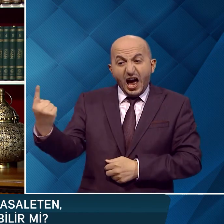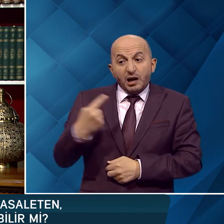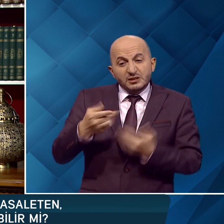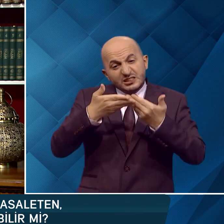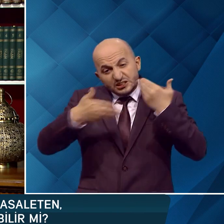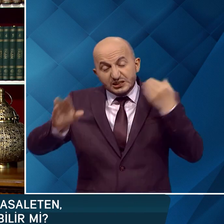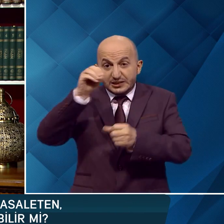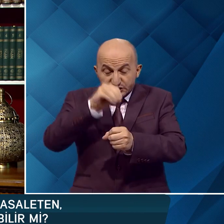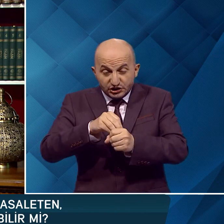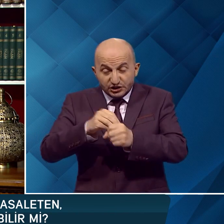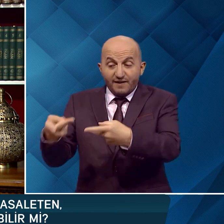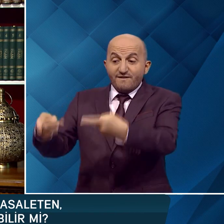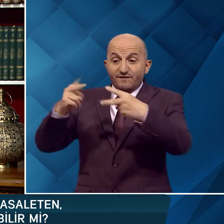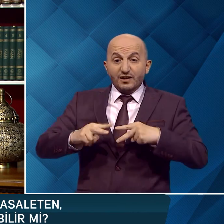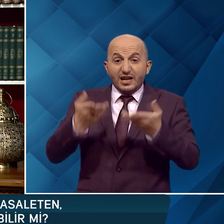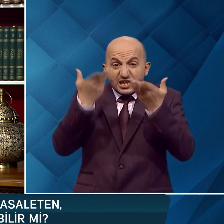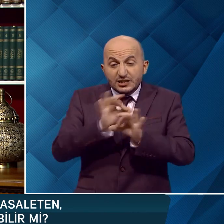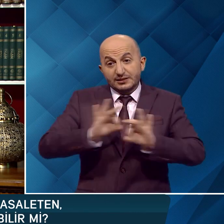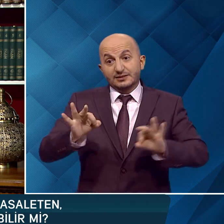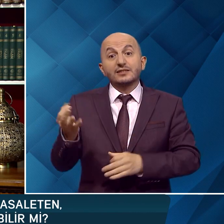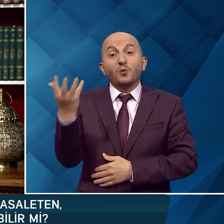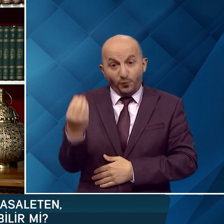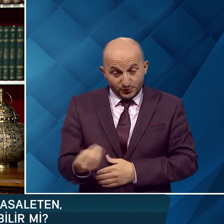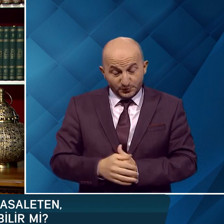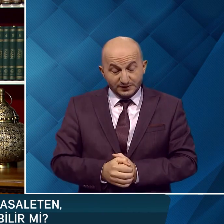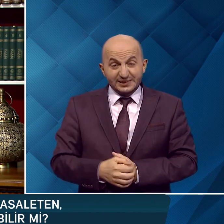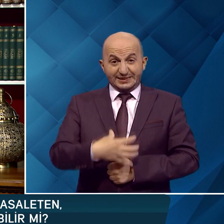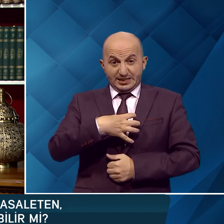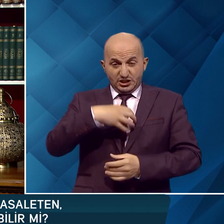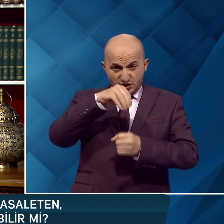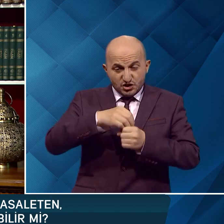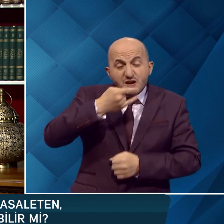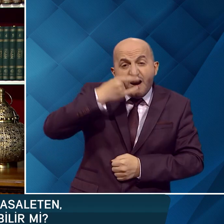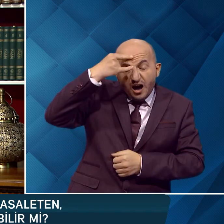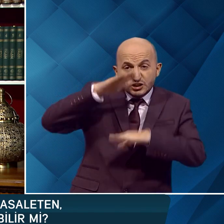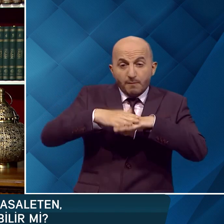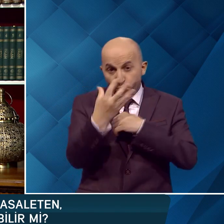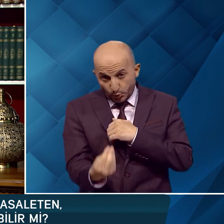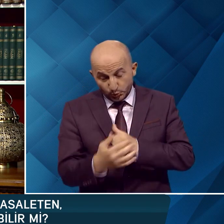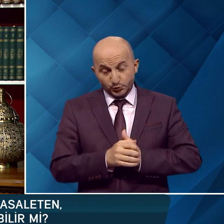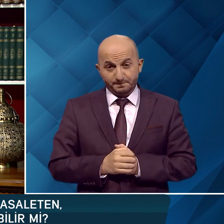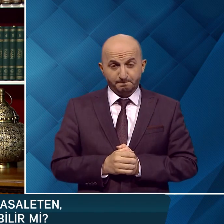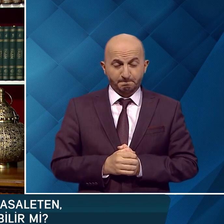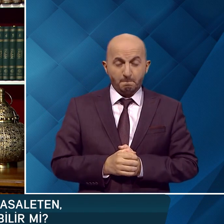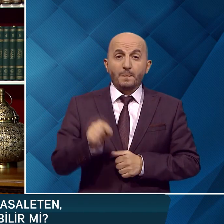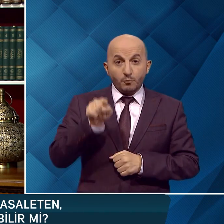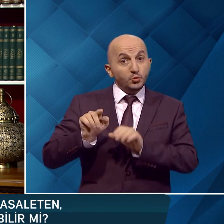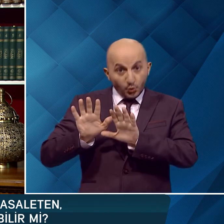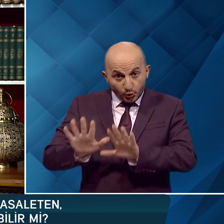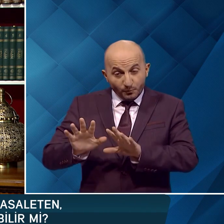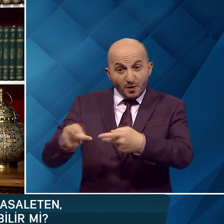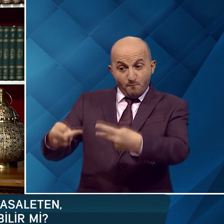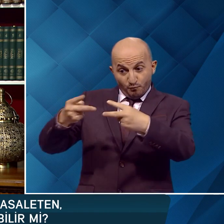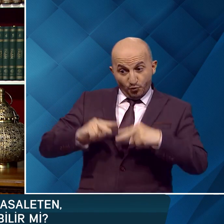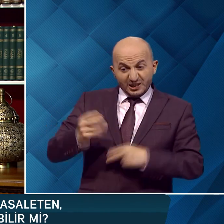emrinden çıktığı için vekalet geçersiz hale gelmiş olur, kendisi için haç yapmış olur. Bu